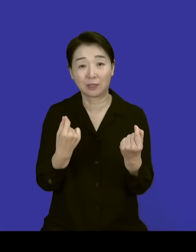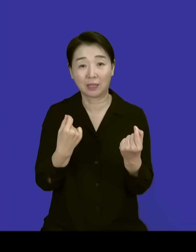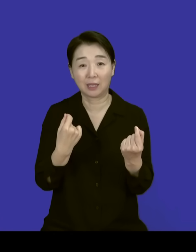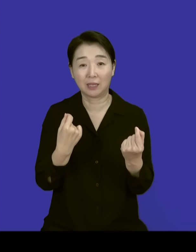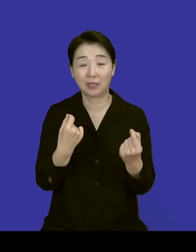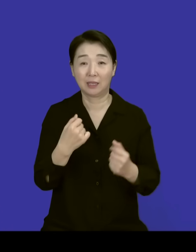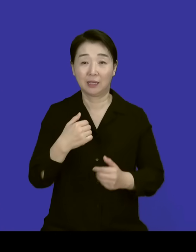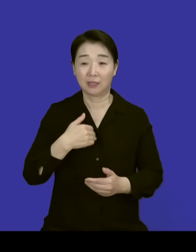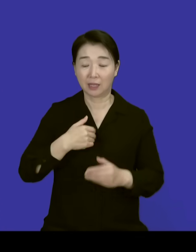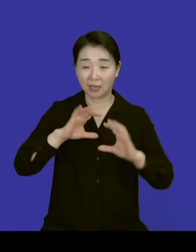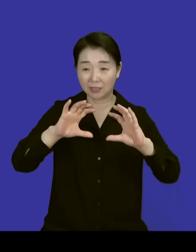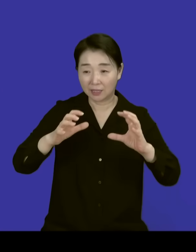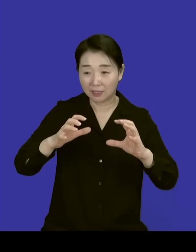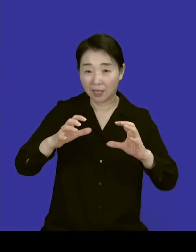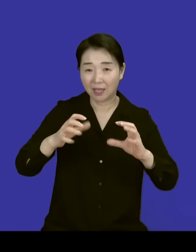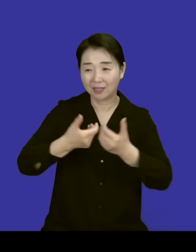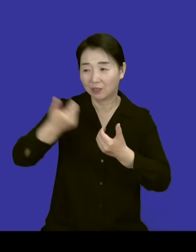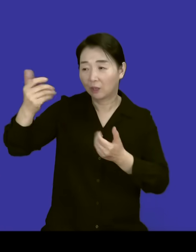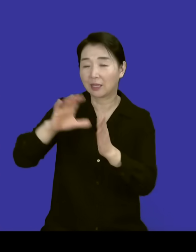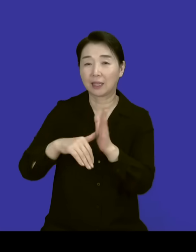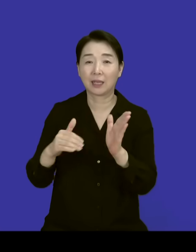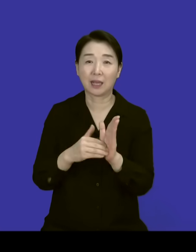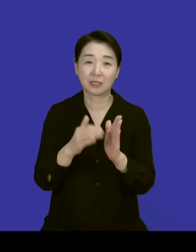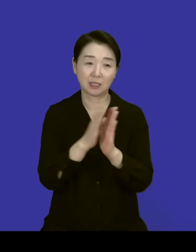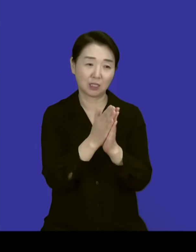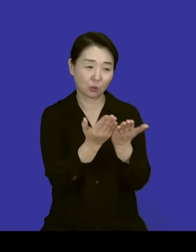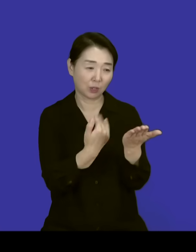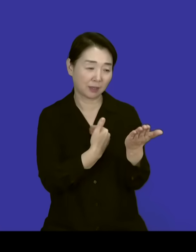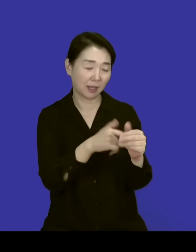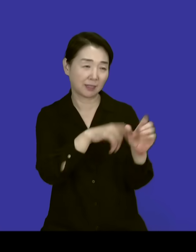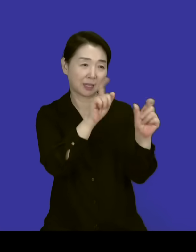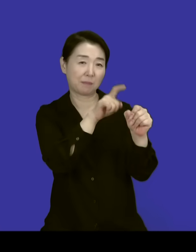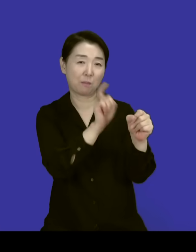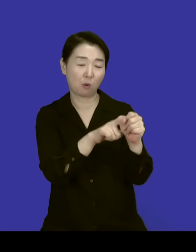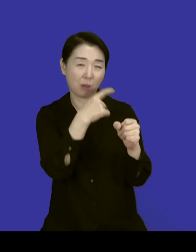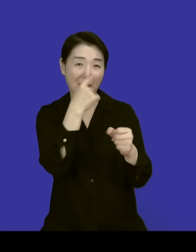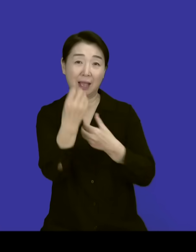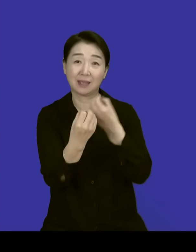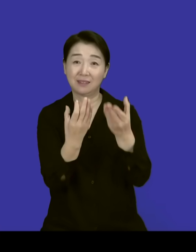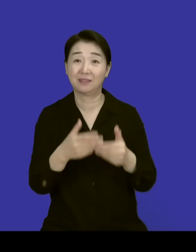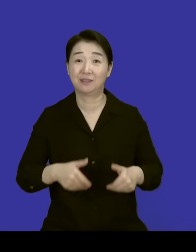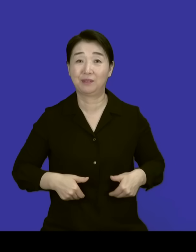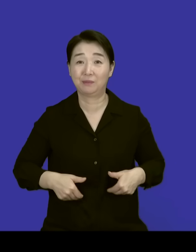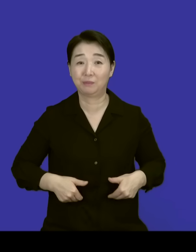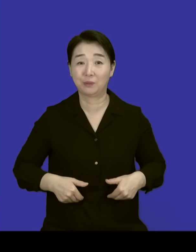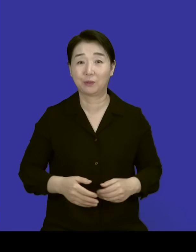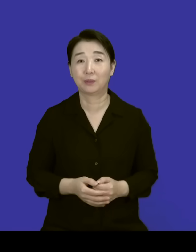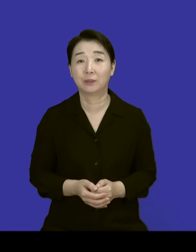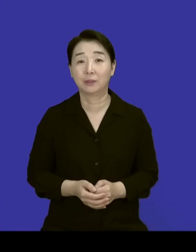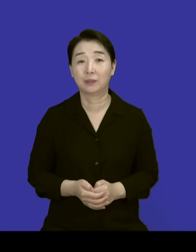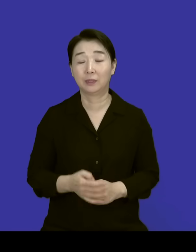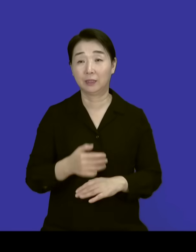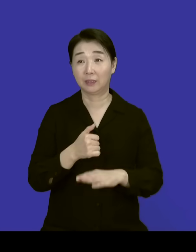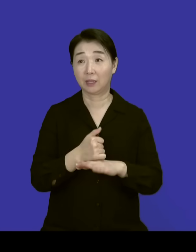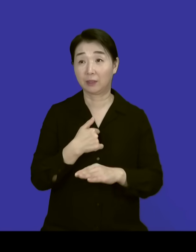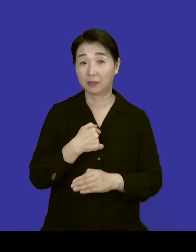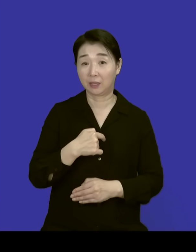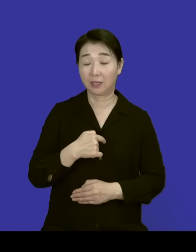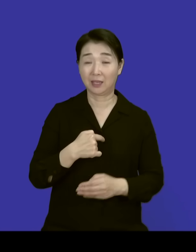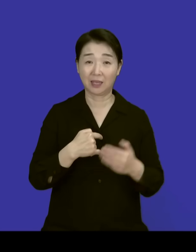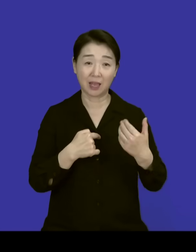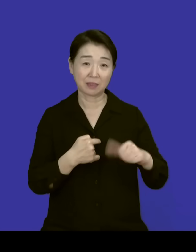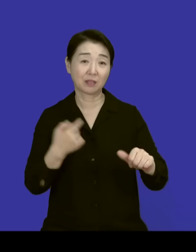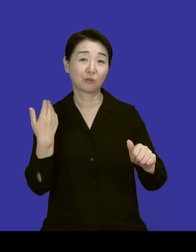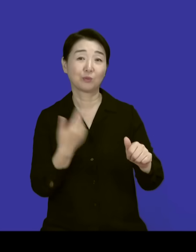떠나는 그 순간까지 저 노트가 내 삶의 지표가 되고 나의 삶의 간증이 돼야 하니까. 네, 맞아요. 전 나중에 제 자식한테 꼭 이걸